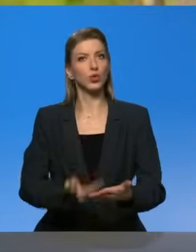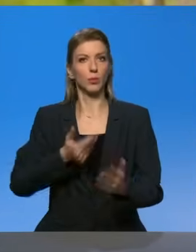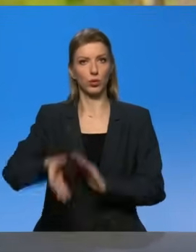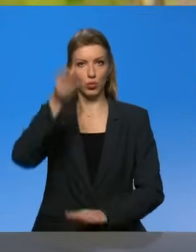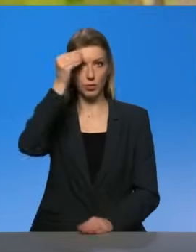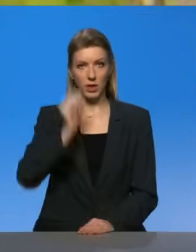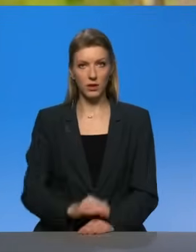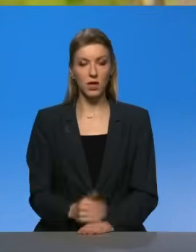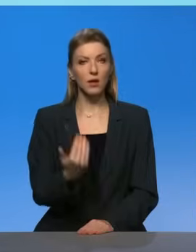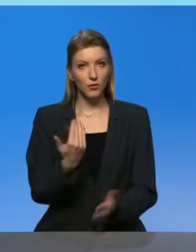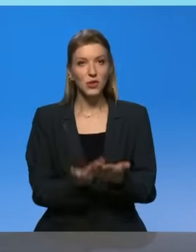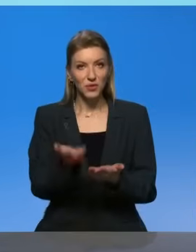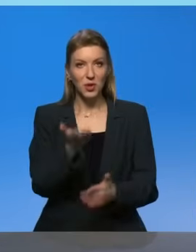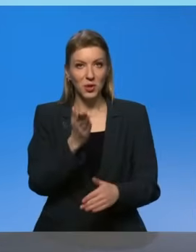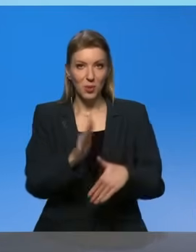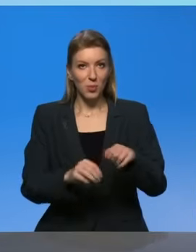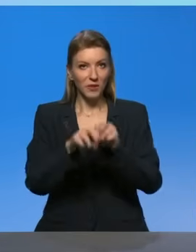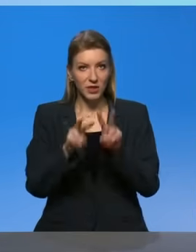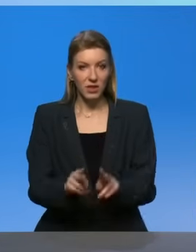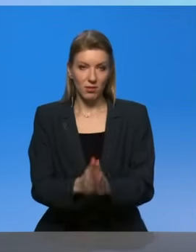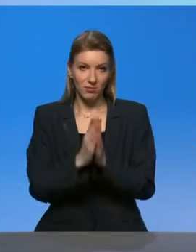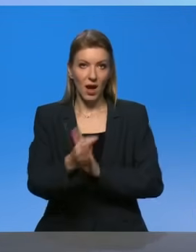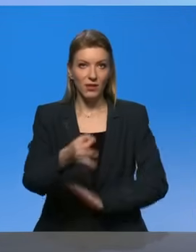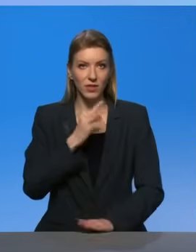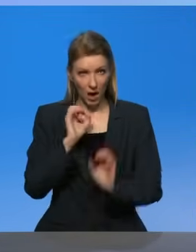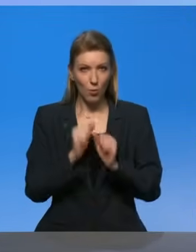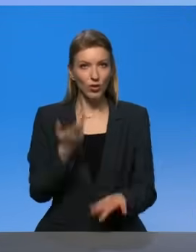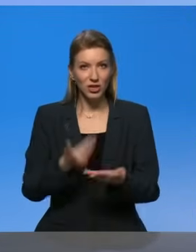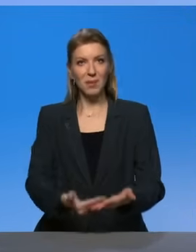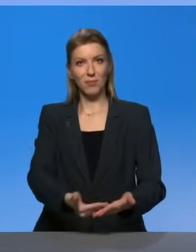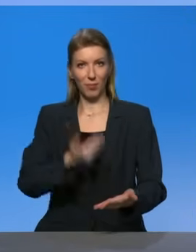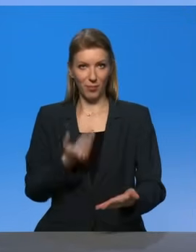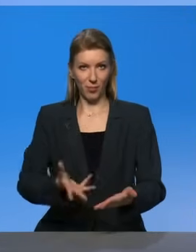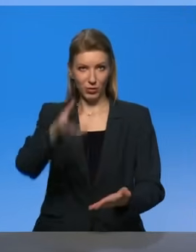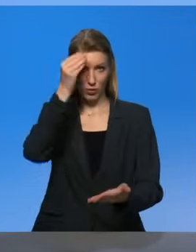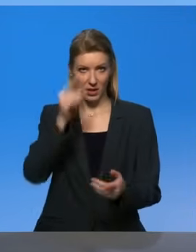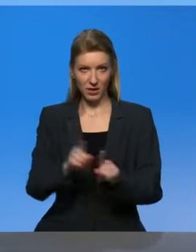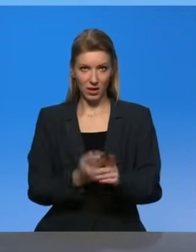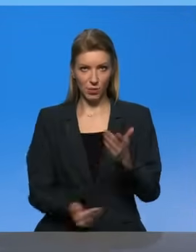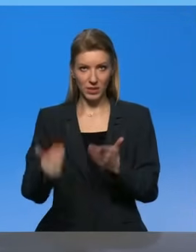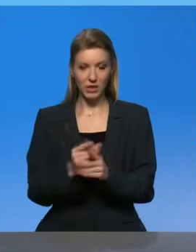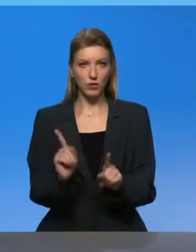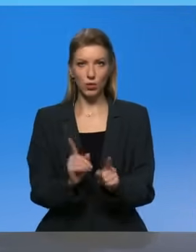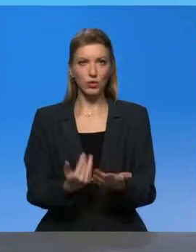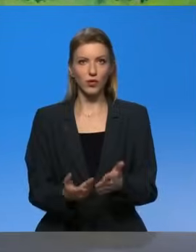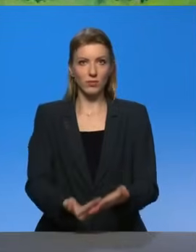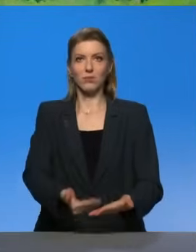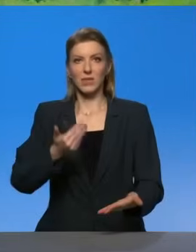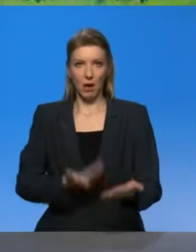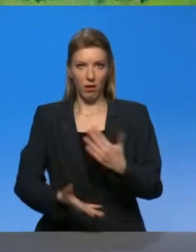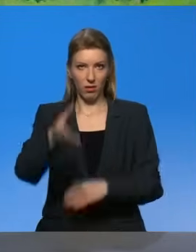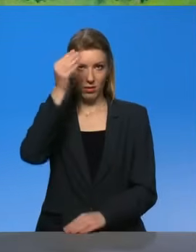профессионал, ответьте, возможно как-то предусмотреть такие последствия, что-то каким-то образом, что-то соломки подстелить?